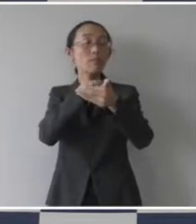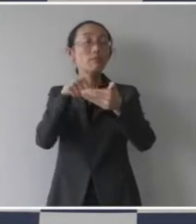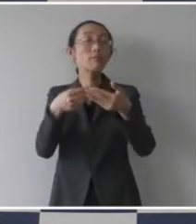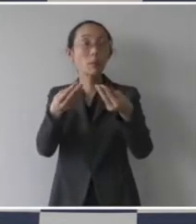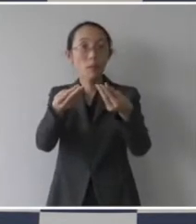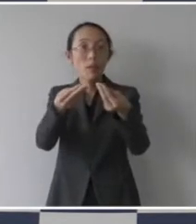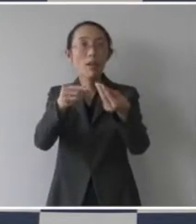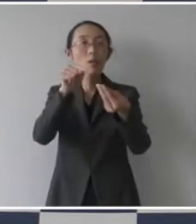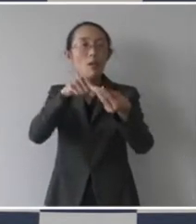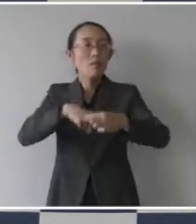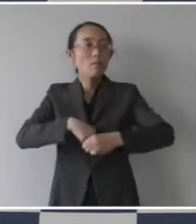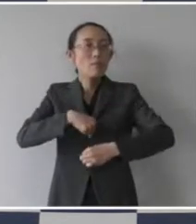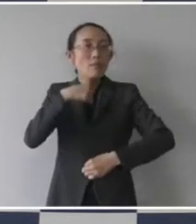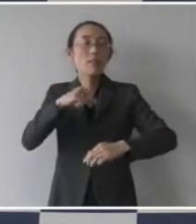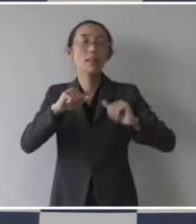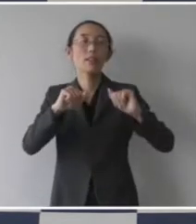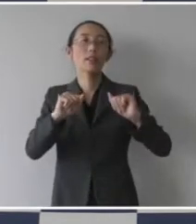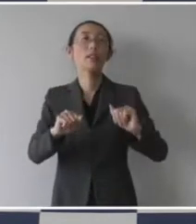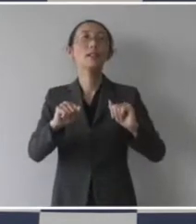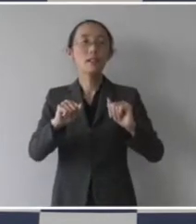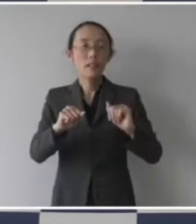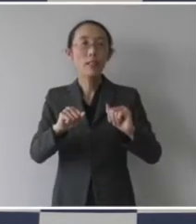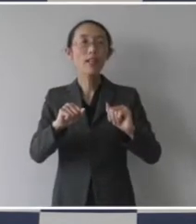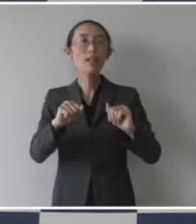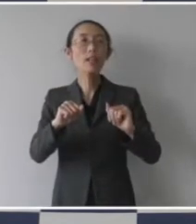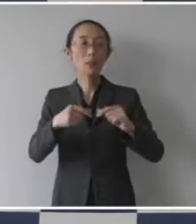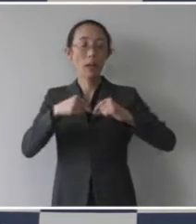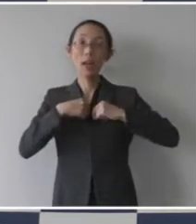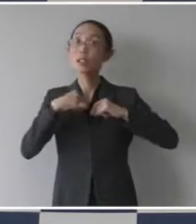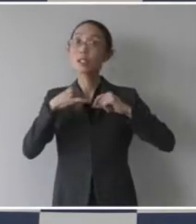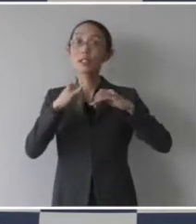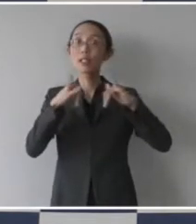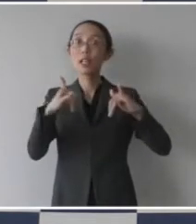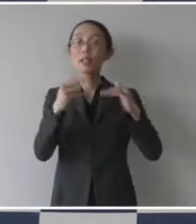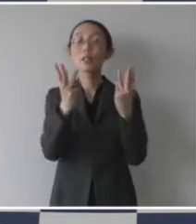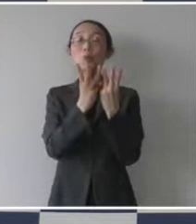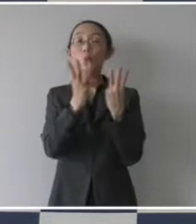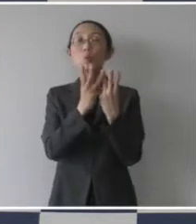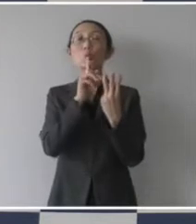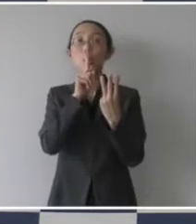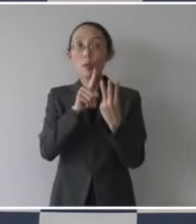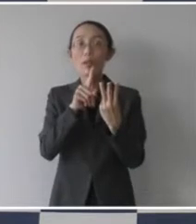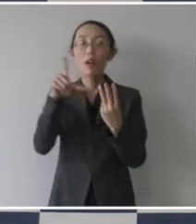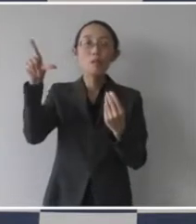をしっかり取っていただくことで、相当程度、防げるんだろうというふうに思います。